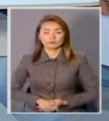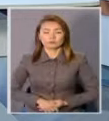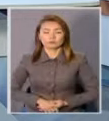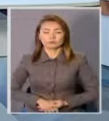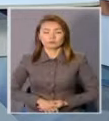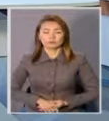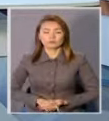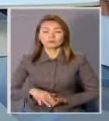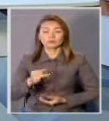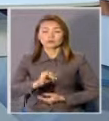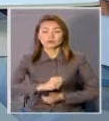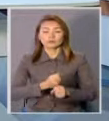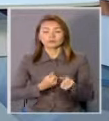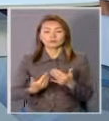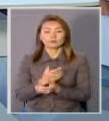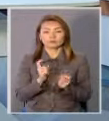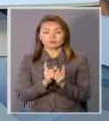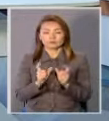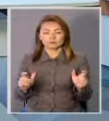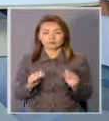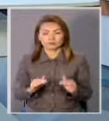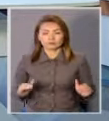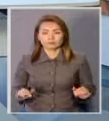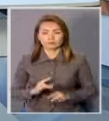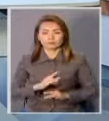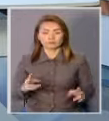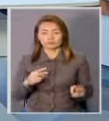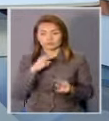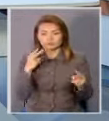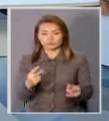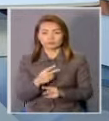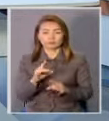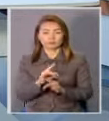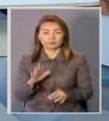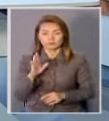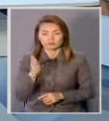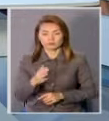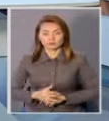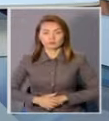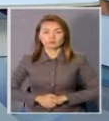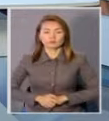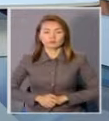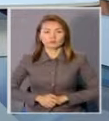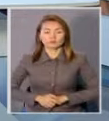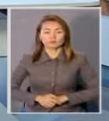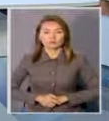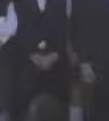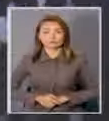білдірді. Алтын ұялар мен қайта қауышқан оқушылардың мерекесіне куә болып қайтқан әріптесі Мақан Иғламның